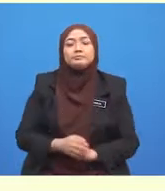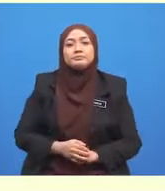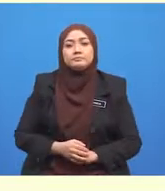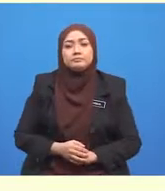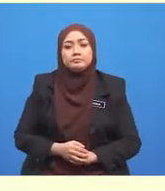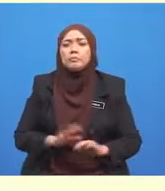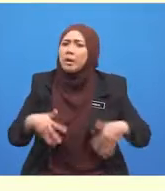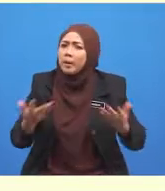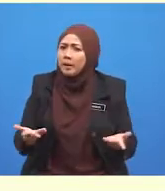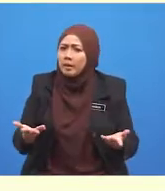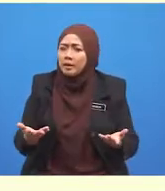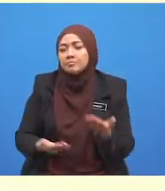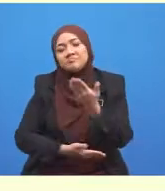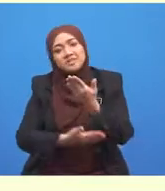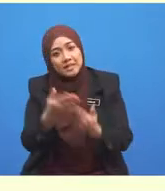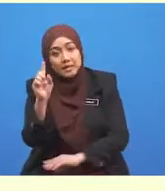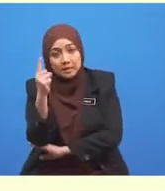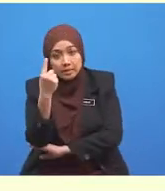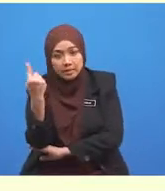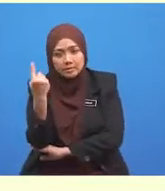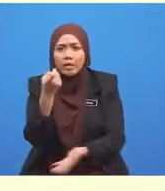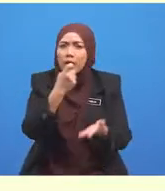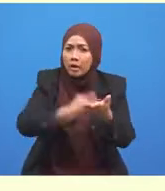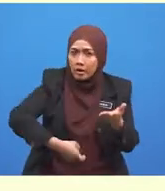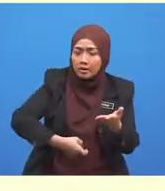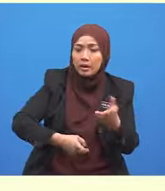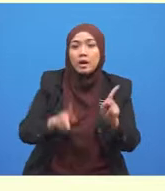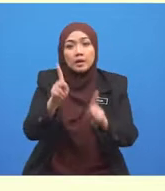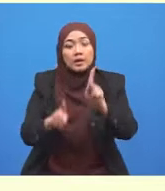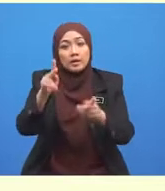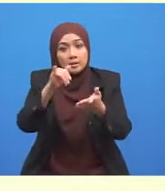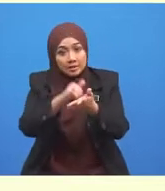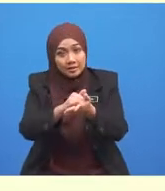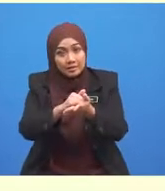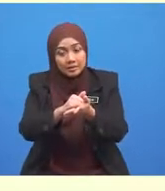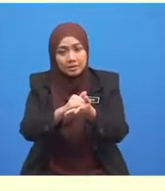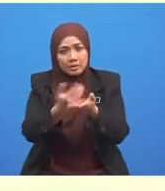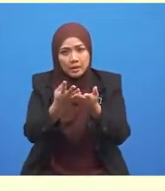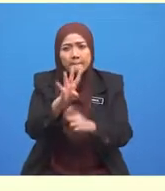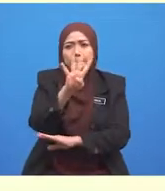Senang saja. Harga kereta kawalan jauh tersebut adalah